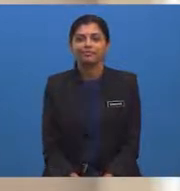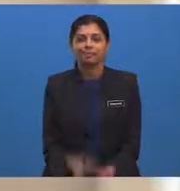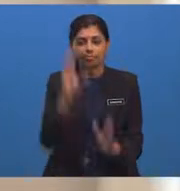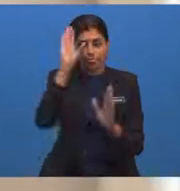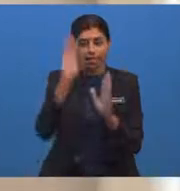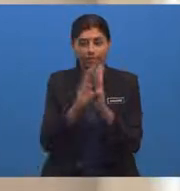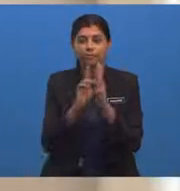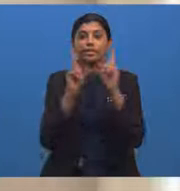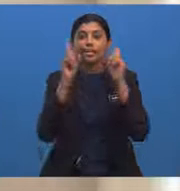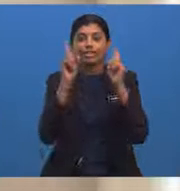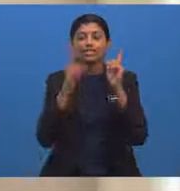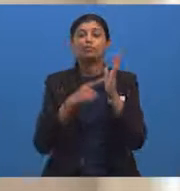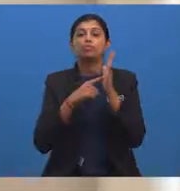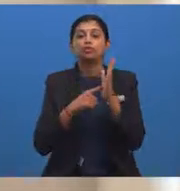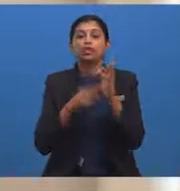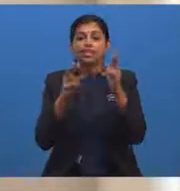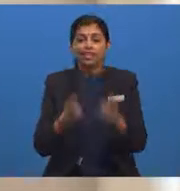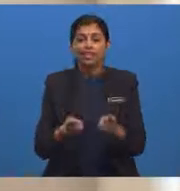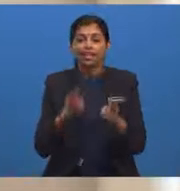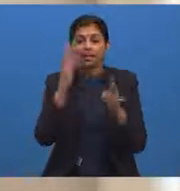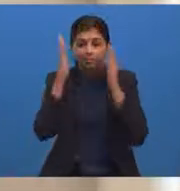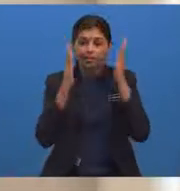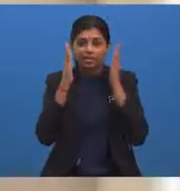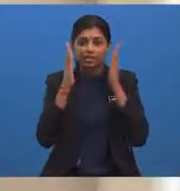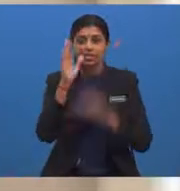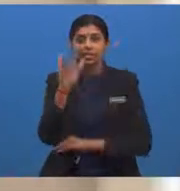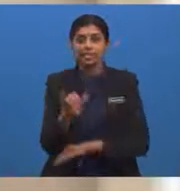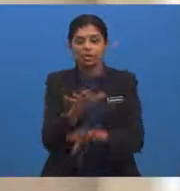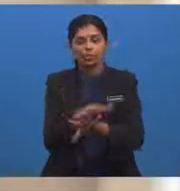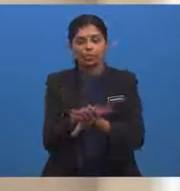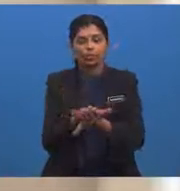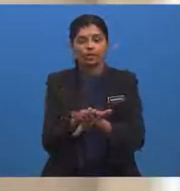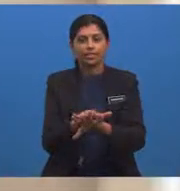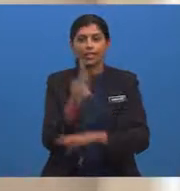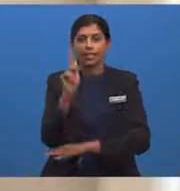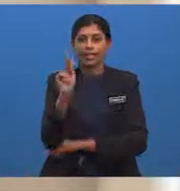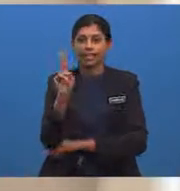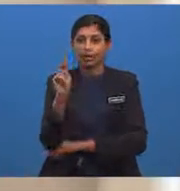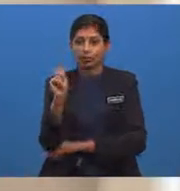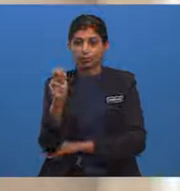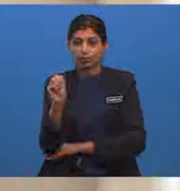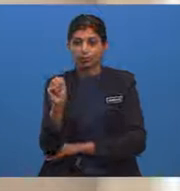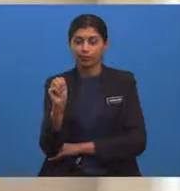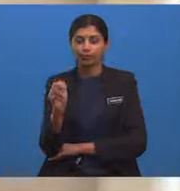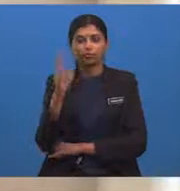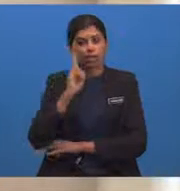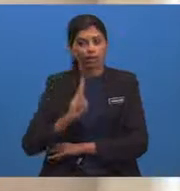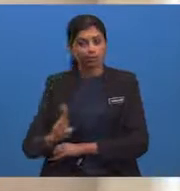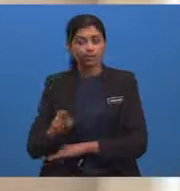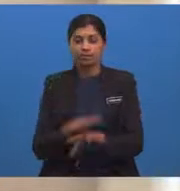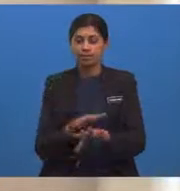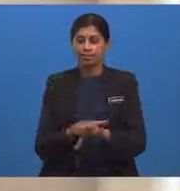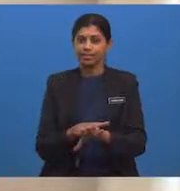Gambar di skrin menunjukkan rakyat Malaysia yang berbilang kaum, ada pelbagai agama, warna kulit yang